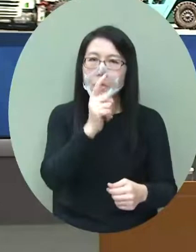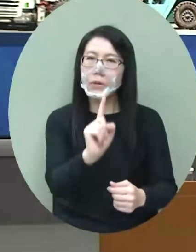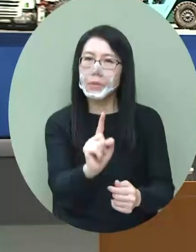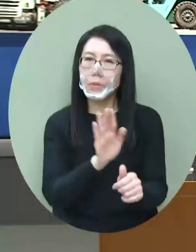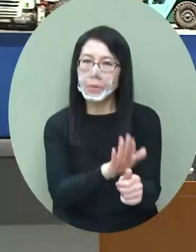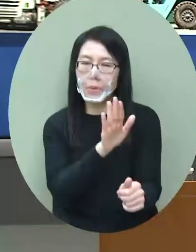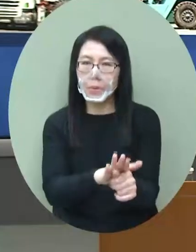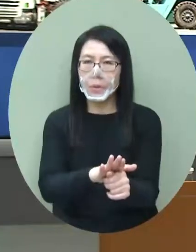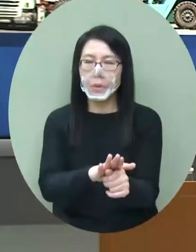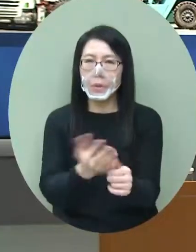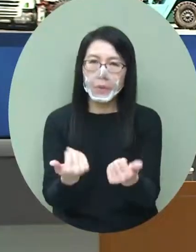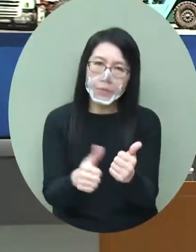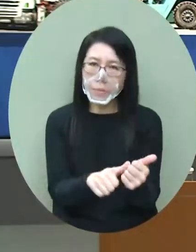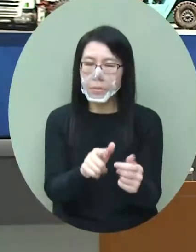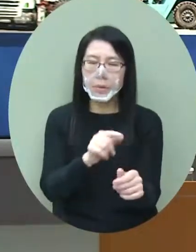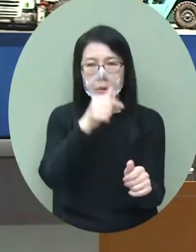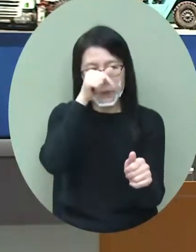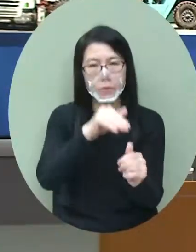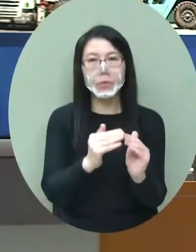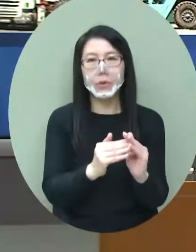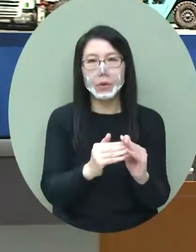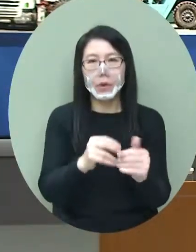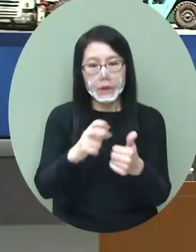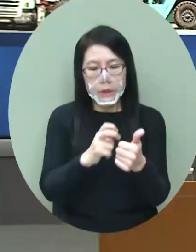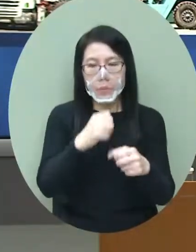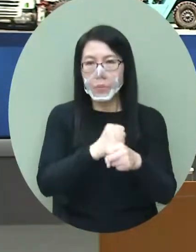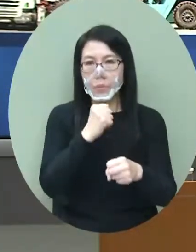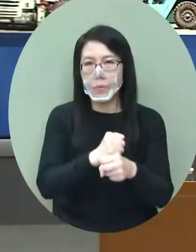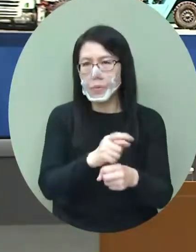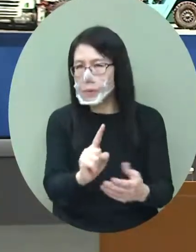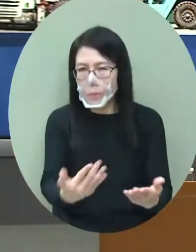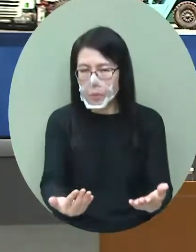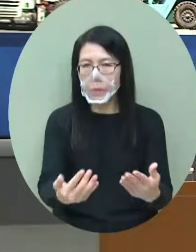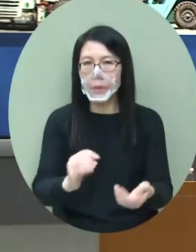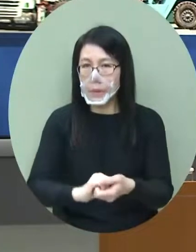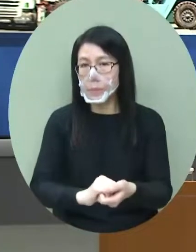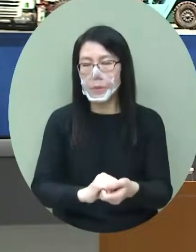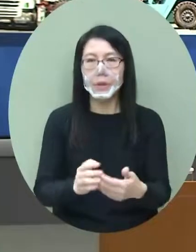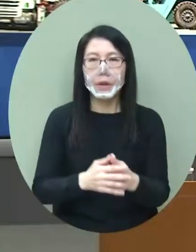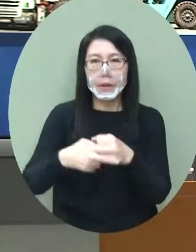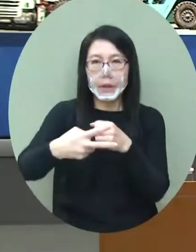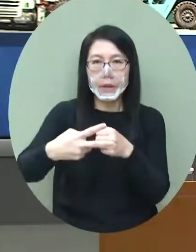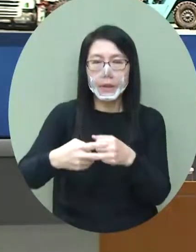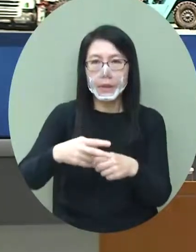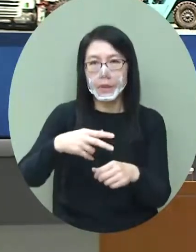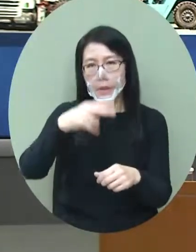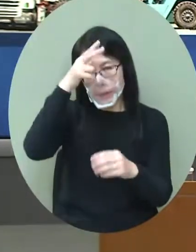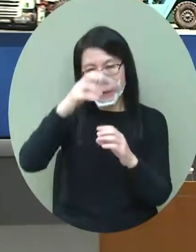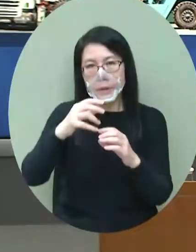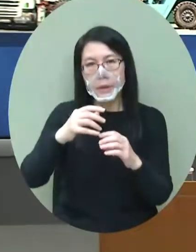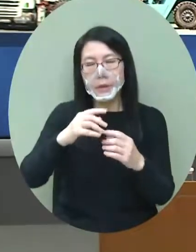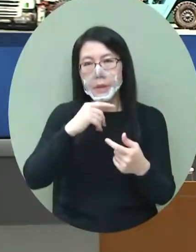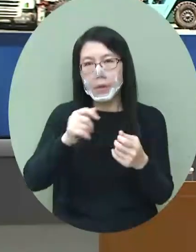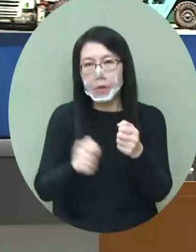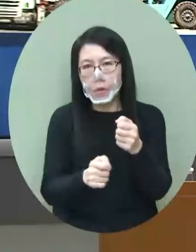到之后呢是怎么样去协助或者是辅助香港医管局进行治疗的工作。第二方面呢，罗志光局